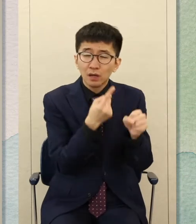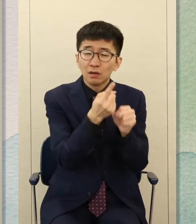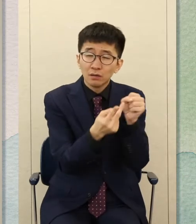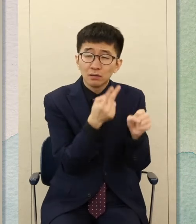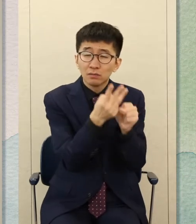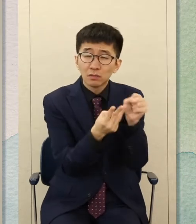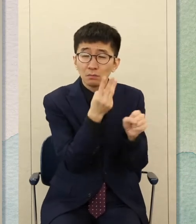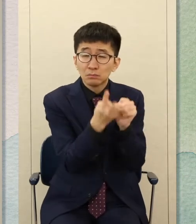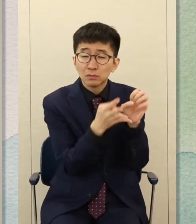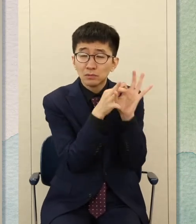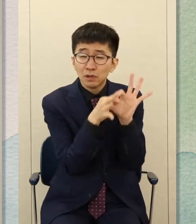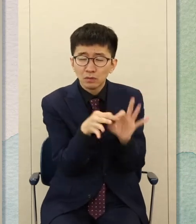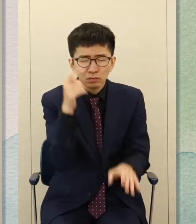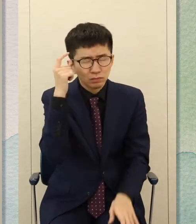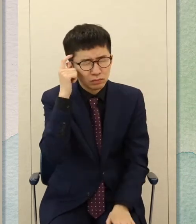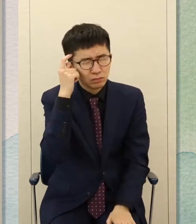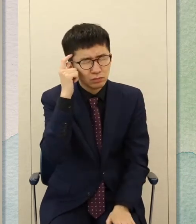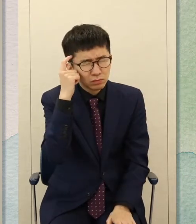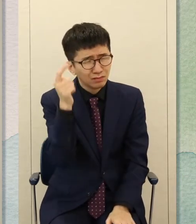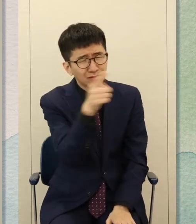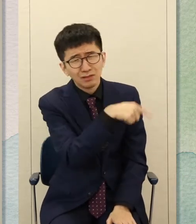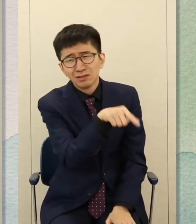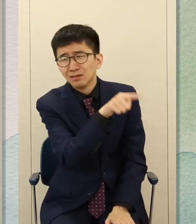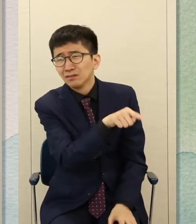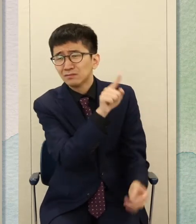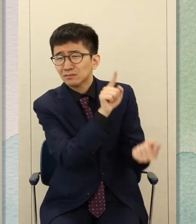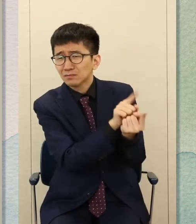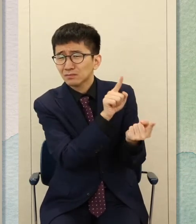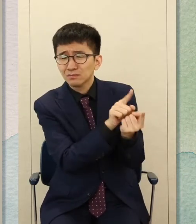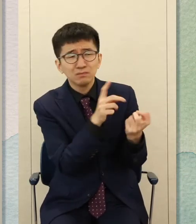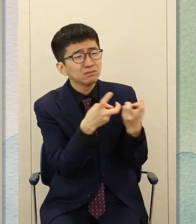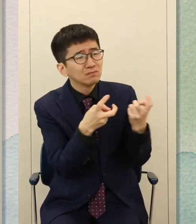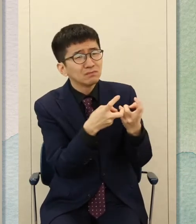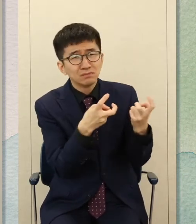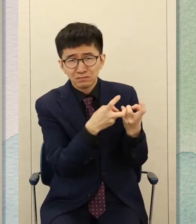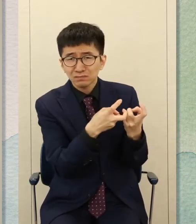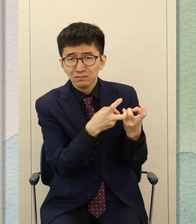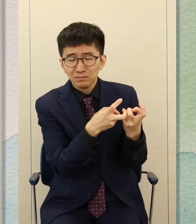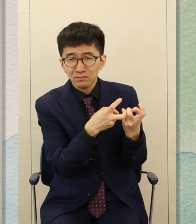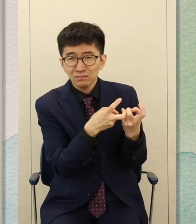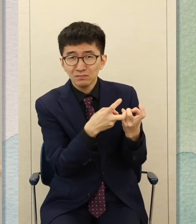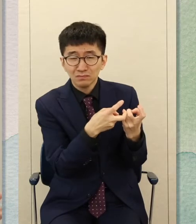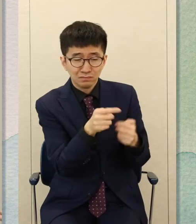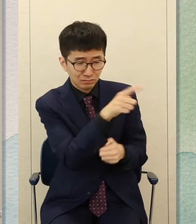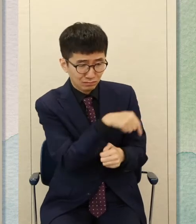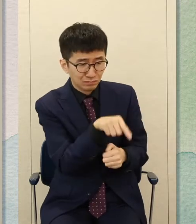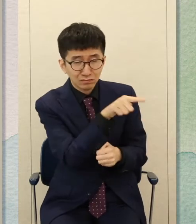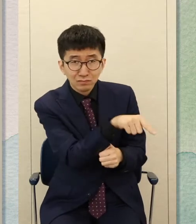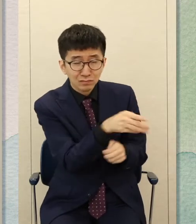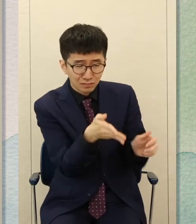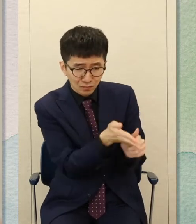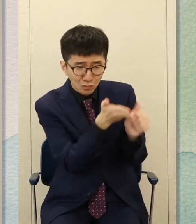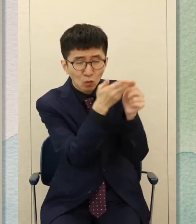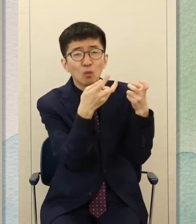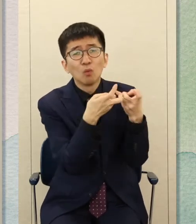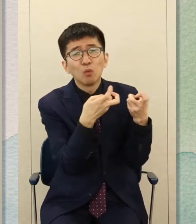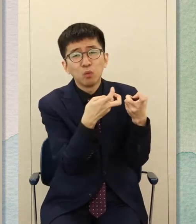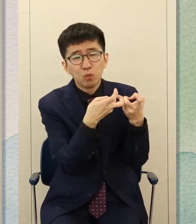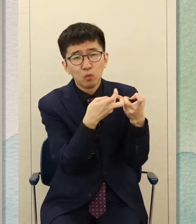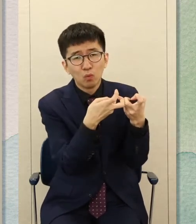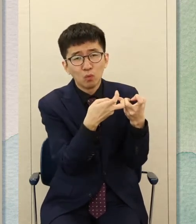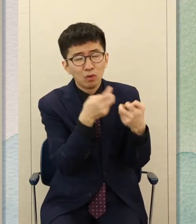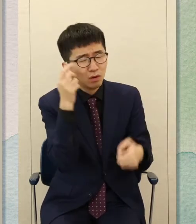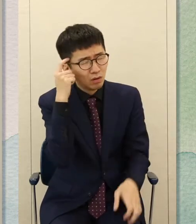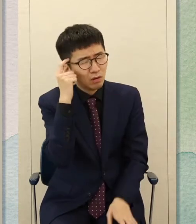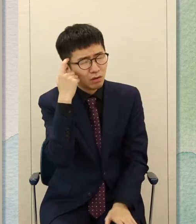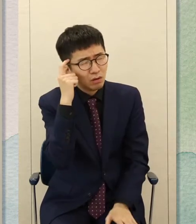제일 열심히 고민한 게 이런 사람들이 어디에 있는지 너무 궁금하다. 이 독자를 도대체 독자가 어디 있는지 모르겠는